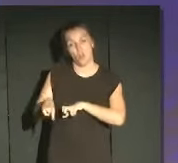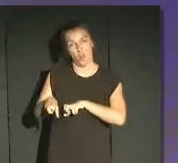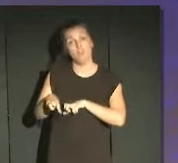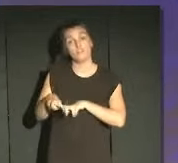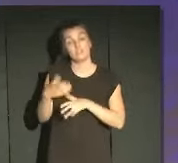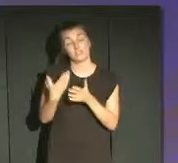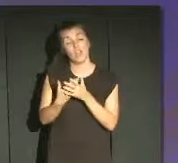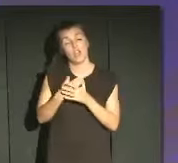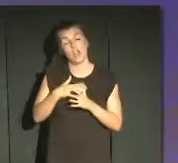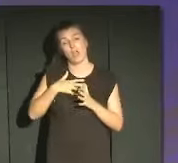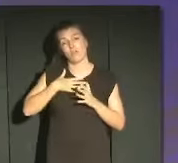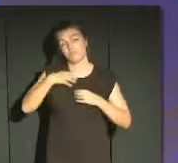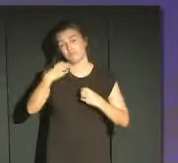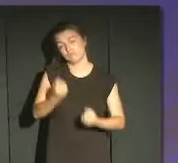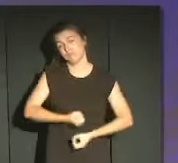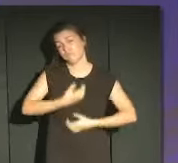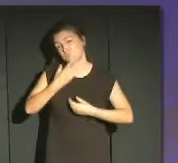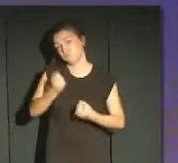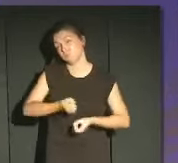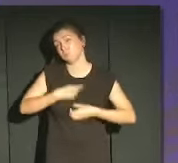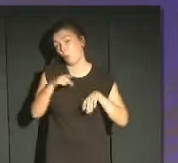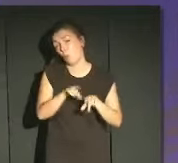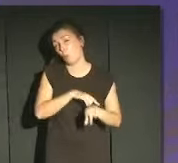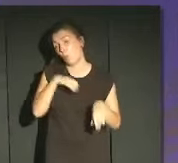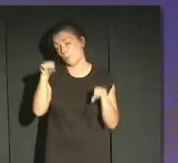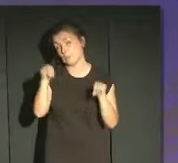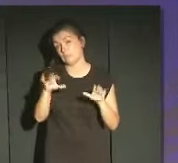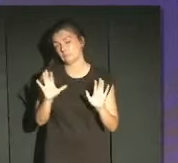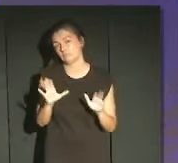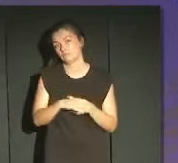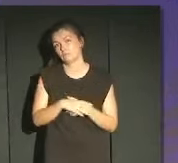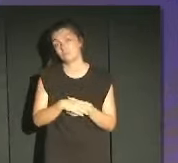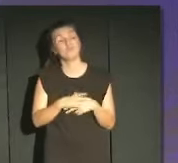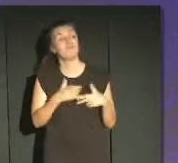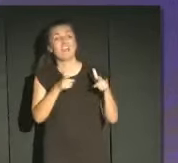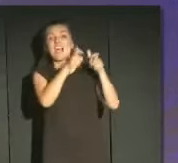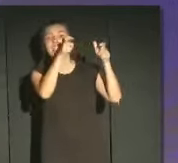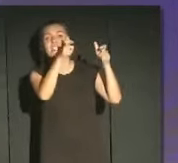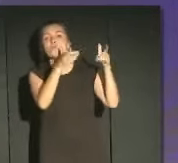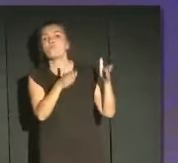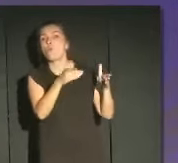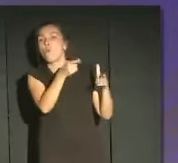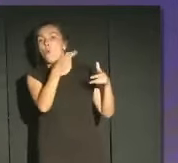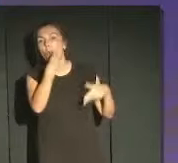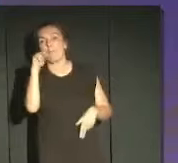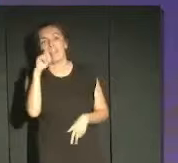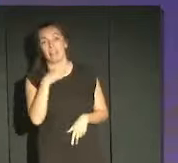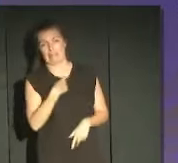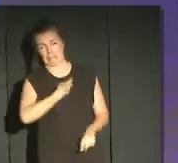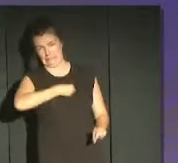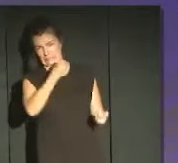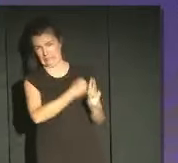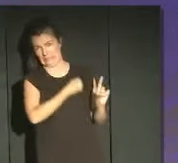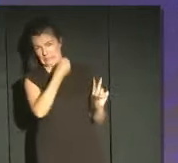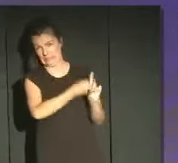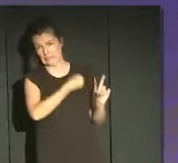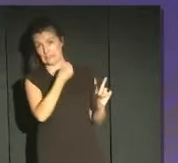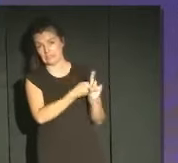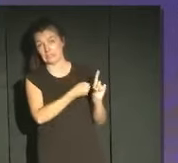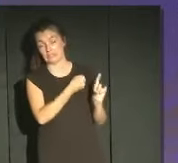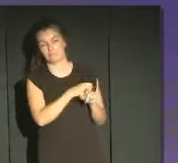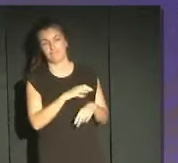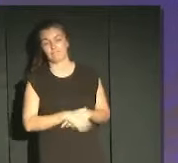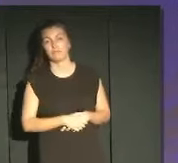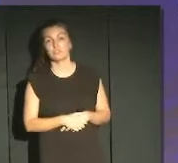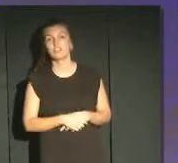alors nous on s'est battu et on se continue à se battre dans les institution européennes pour garder la spécificité s'il y a bien un article